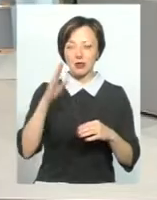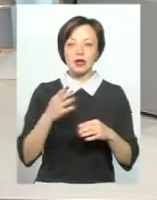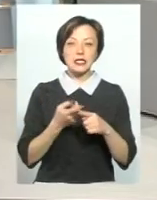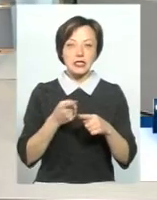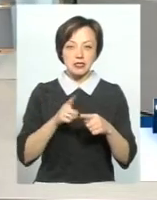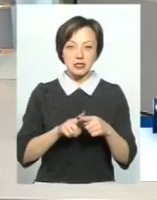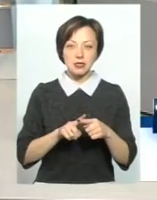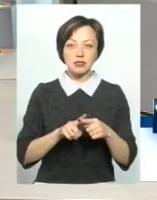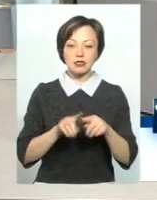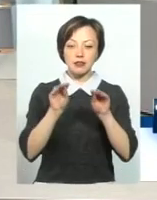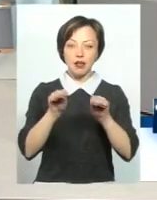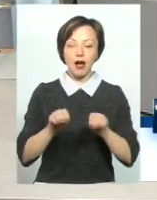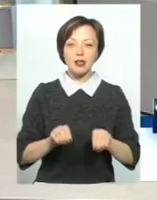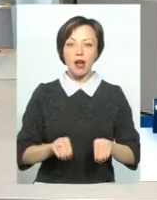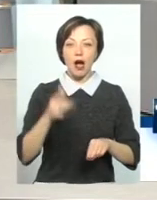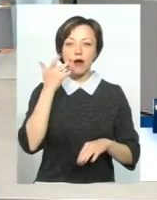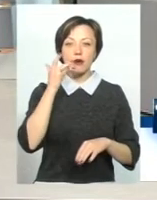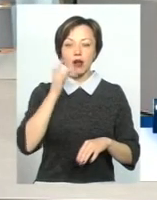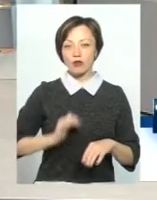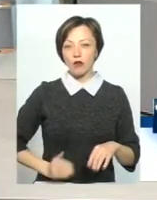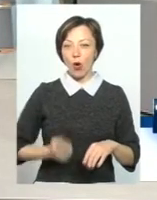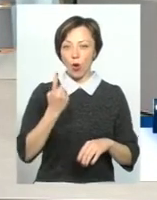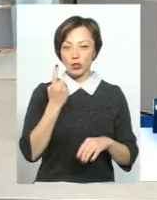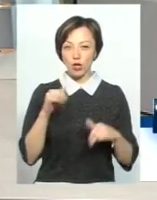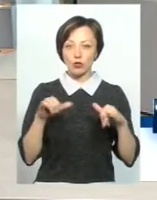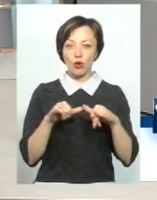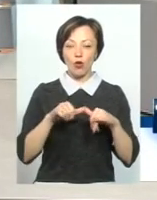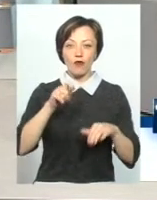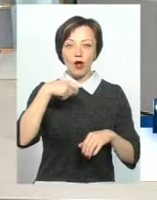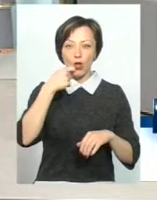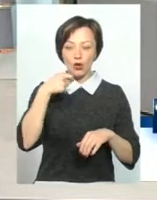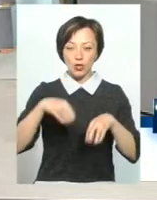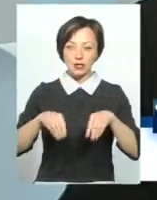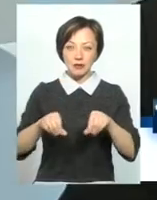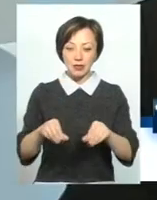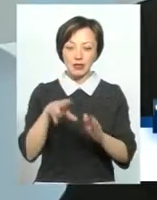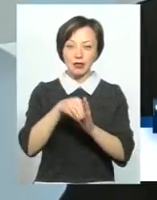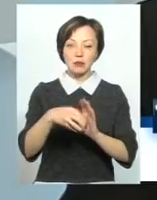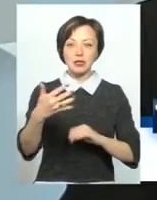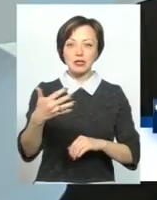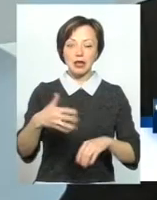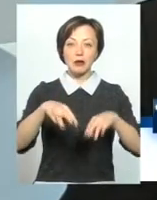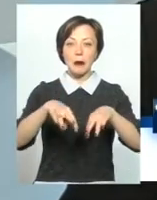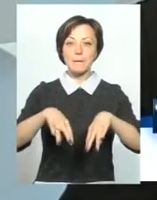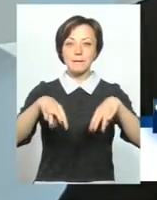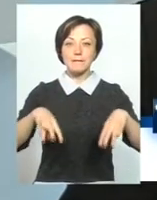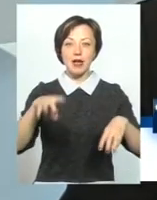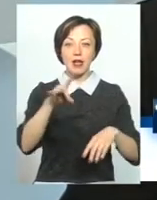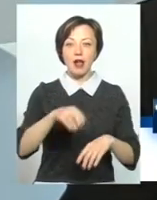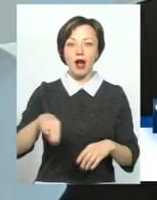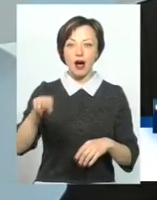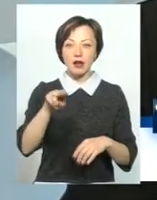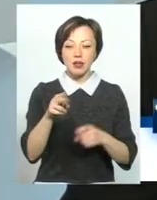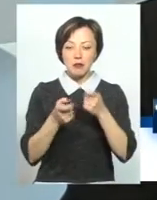даних американської компанії «Новозім», одна столова ложка ґрунту містить 50 мільярдів